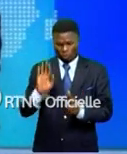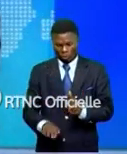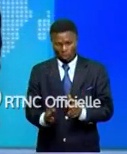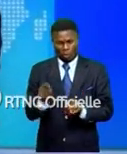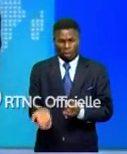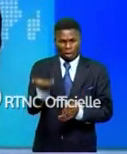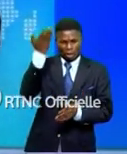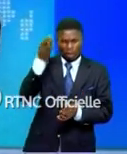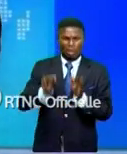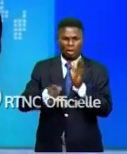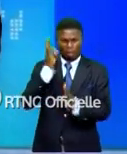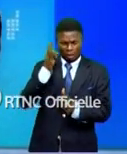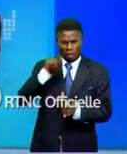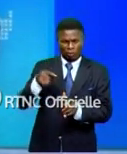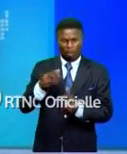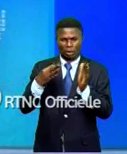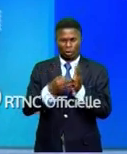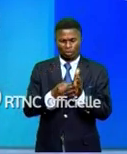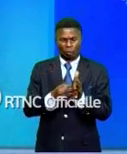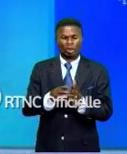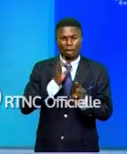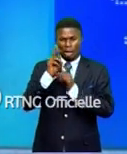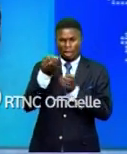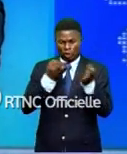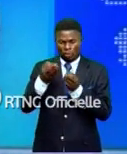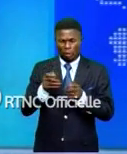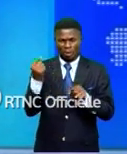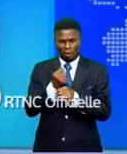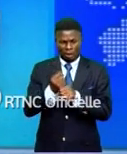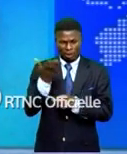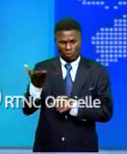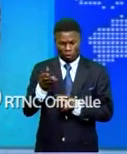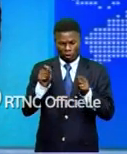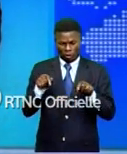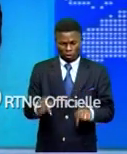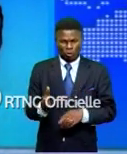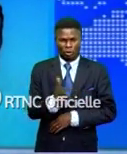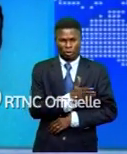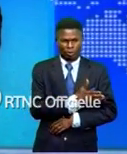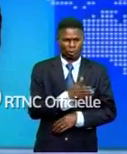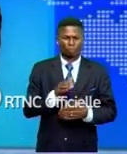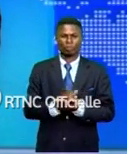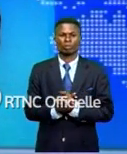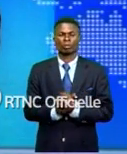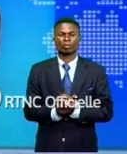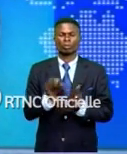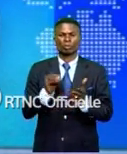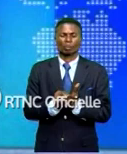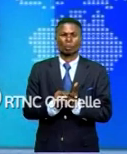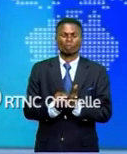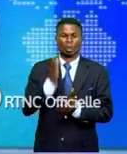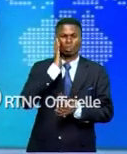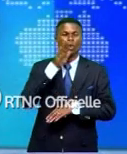MW. Les précisions sur la nature des travaux dans un instant également dans ce journal. Encore une